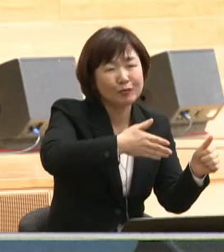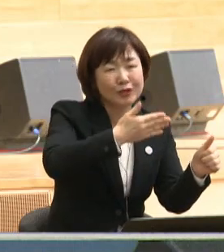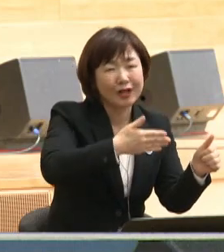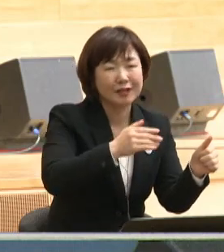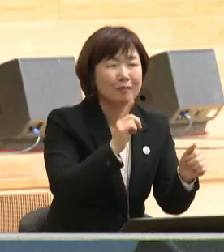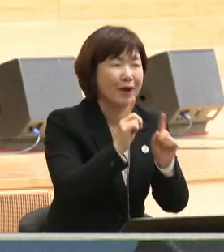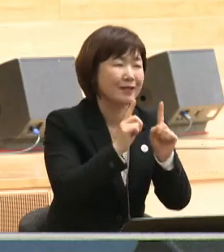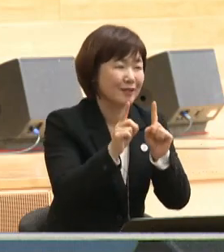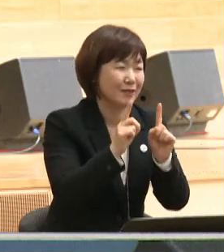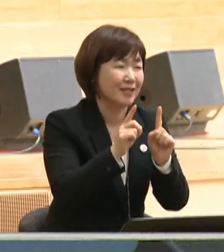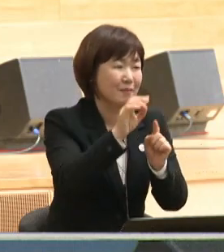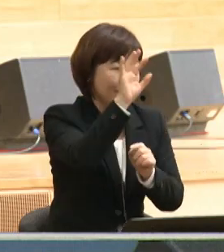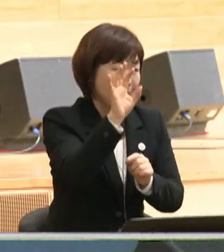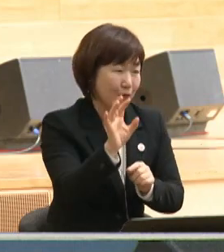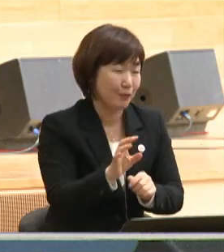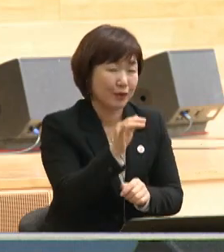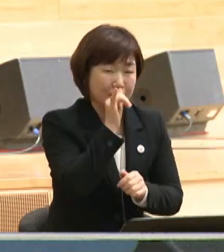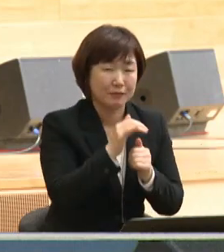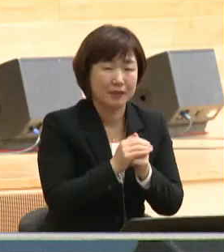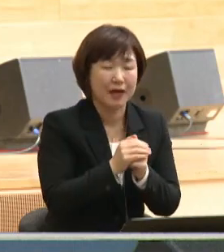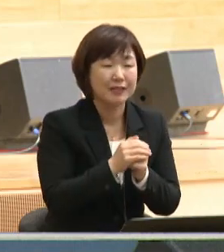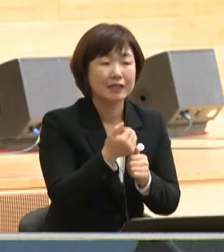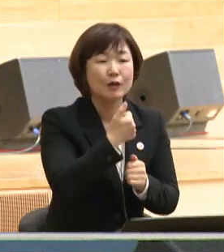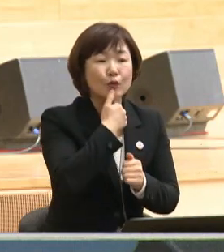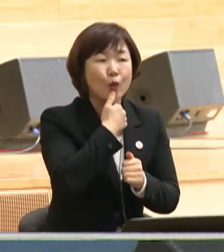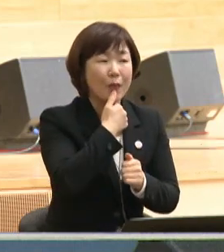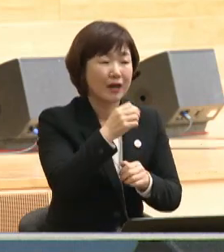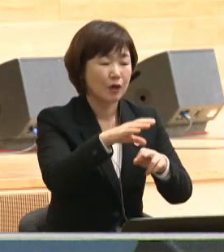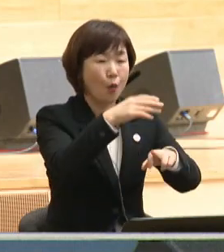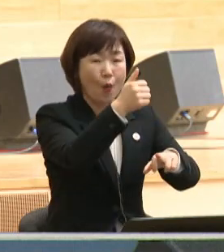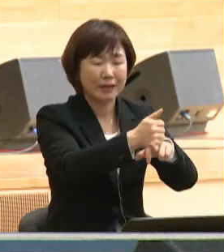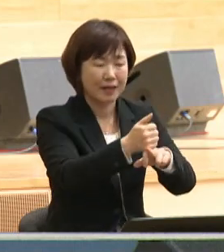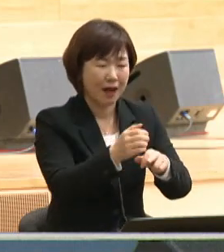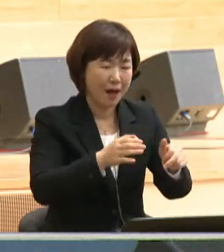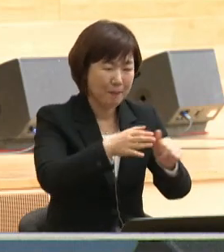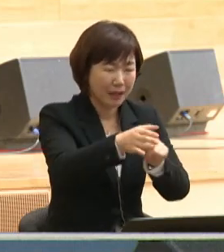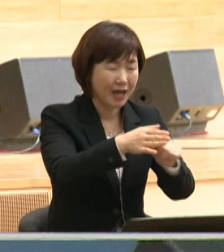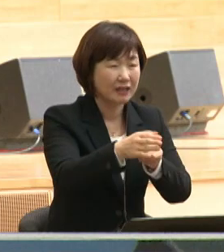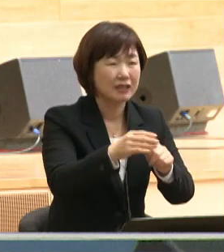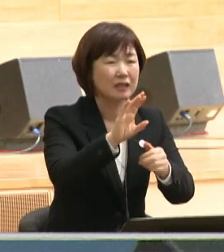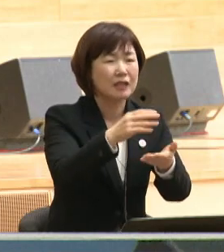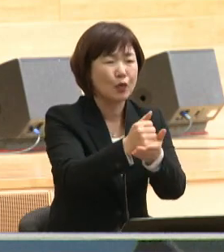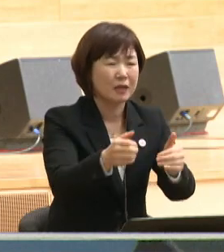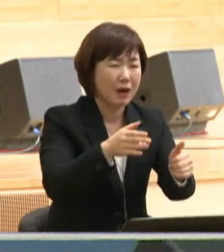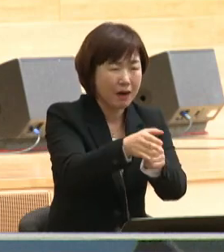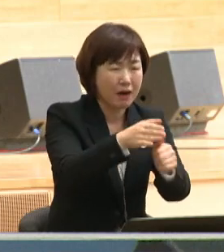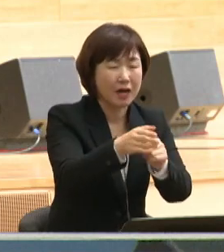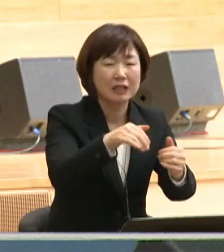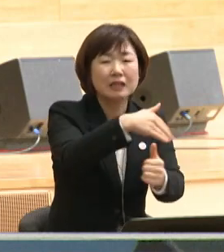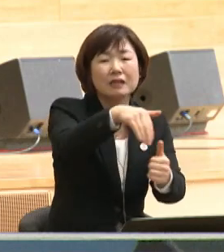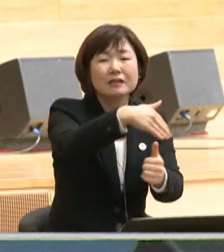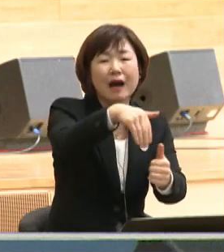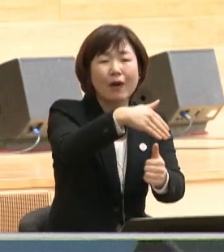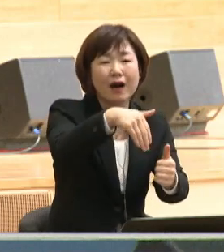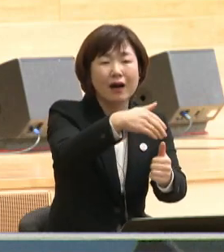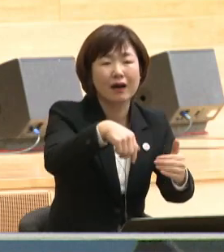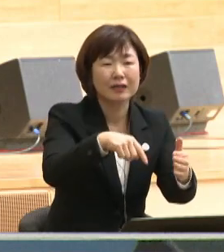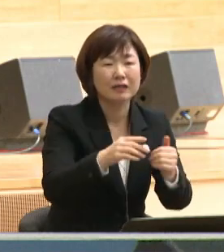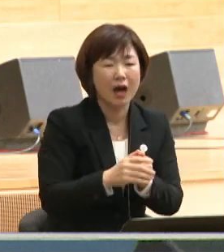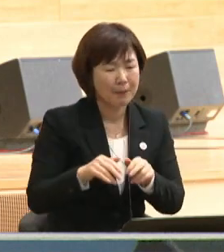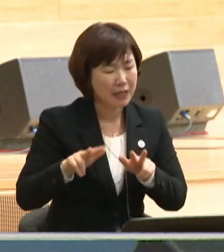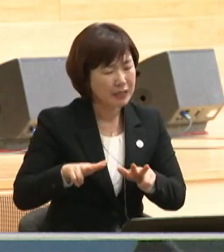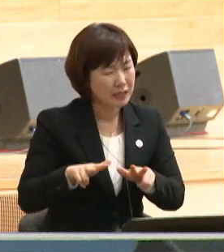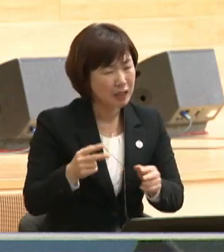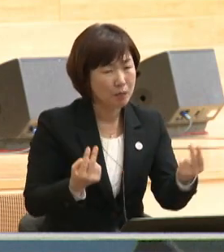있습니다 로마의 황제이 네로의 박해가 있었던 그 당시에 상한 가운데서 어쩌면 지금보다 더